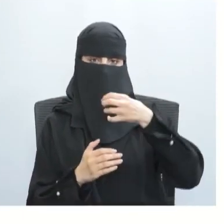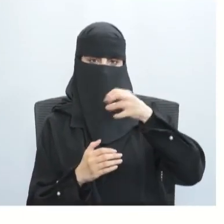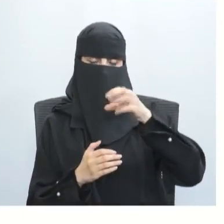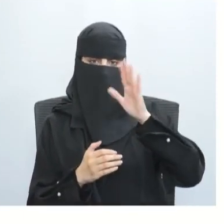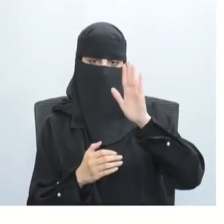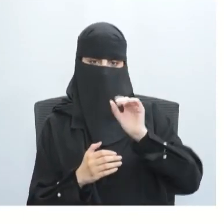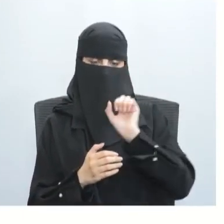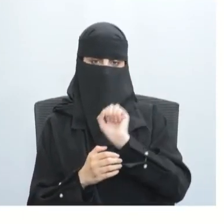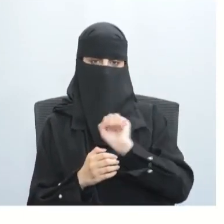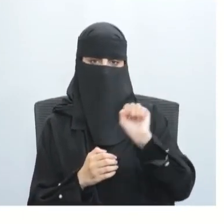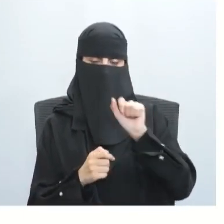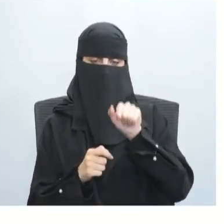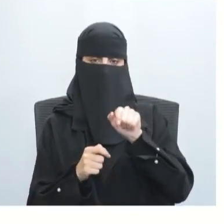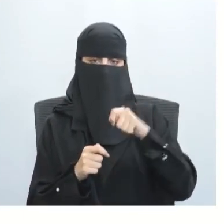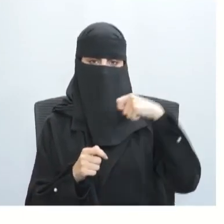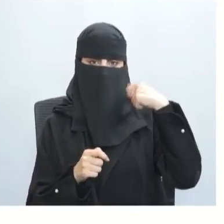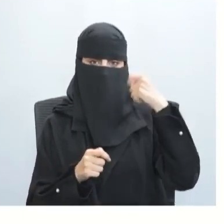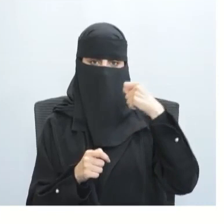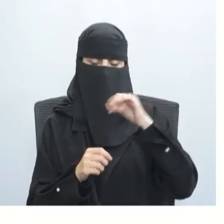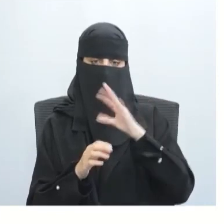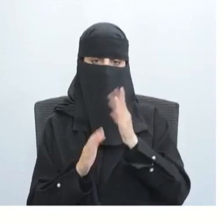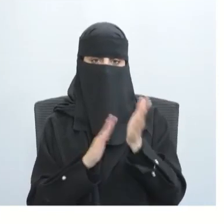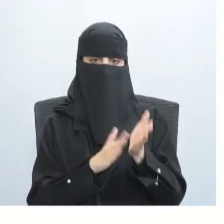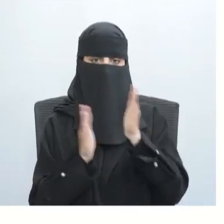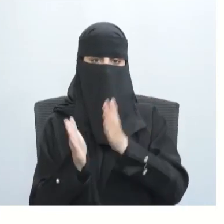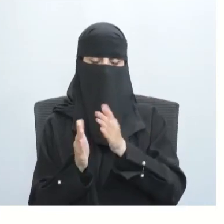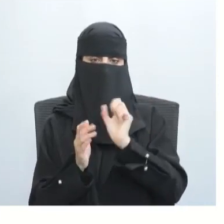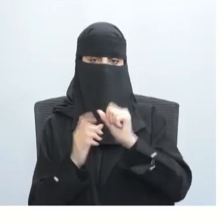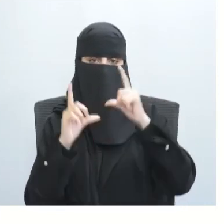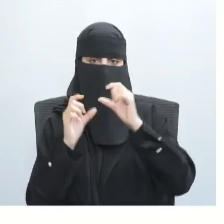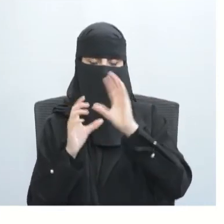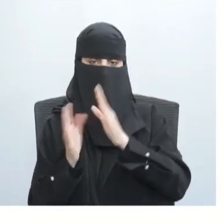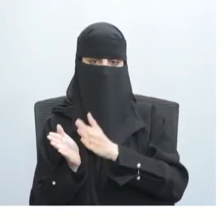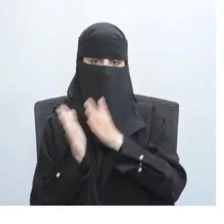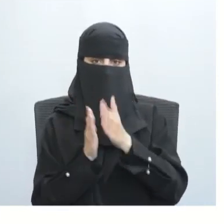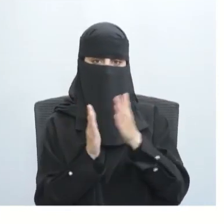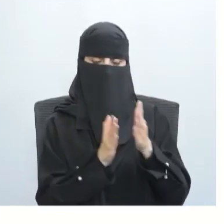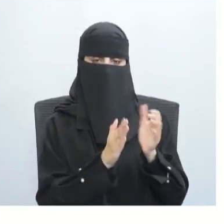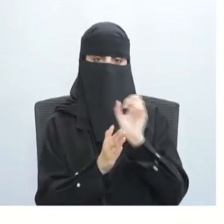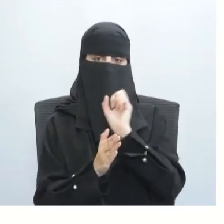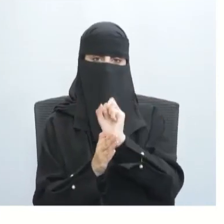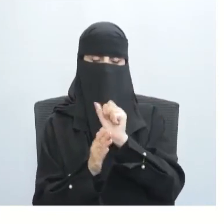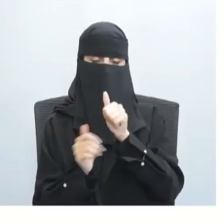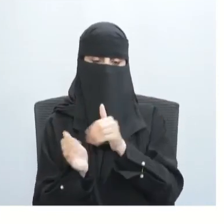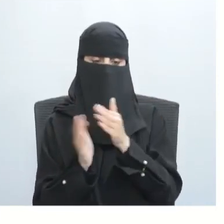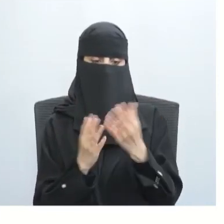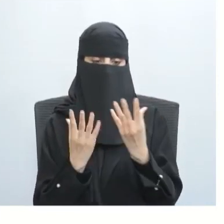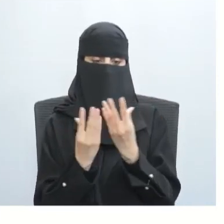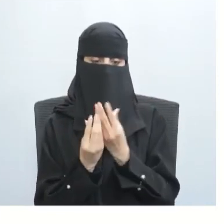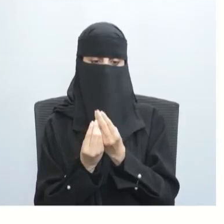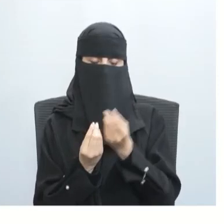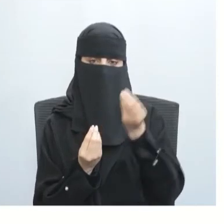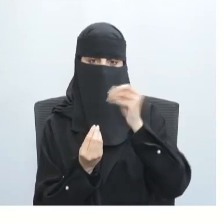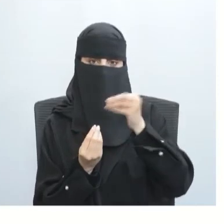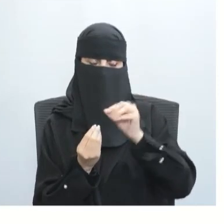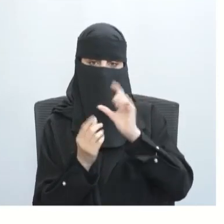لدينا خصائص المقطع او الانتقال خصائص المقطع او الانتقال الحالي كذلك مرشحات